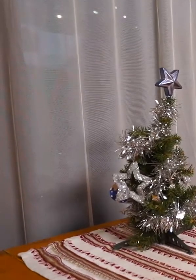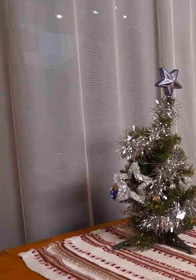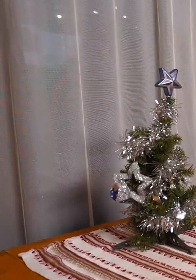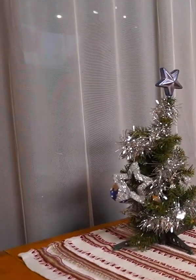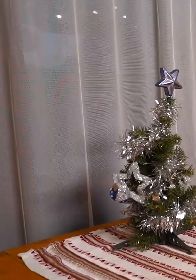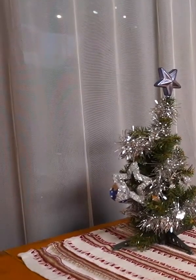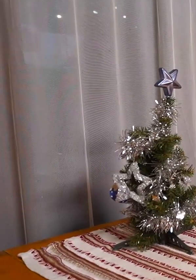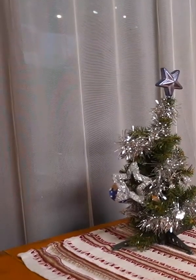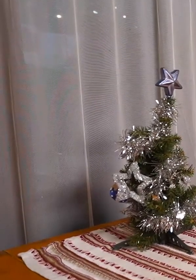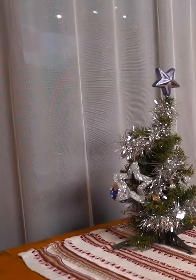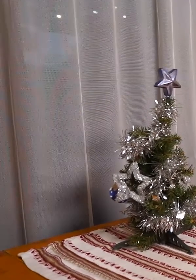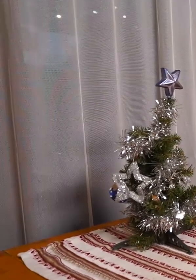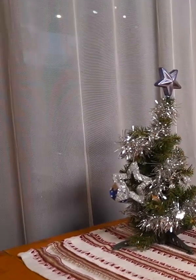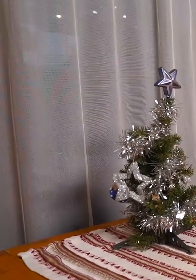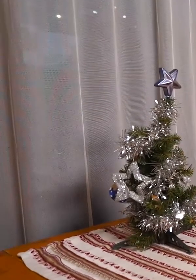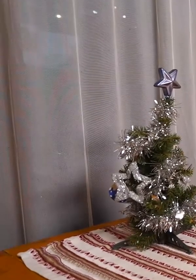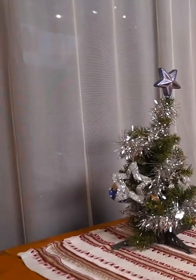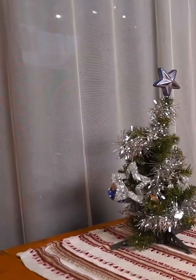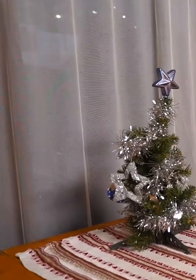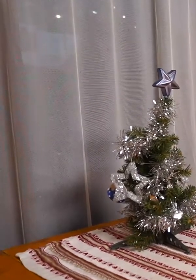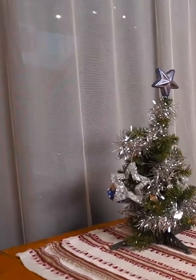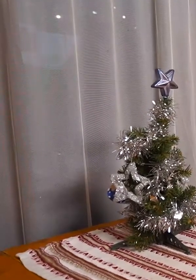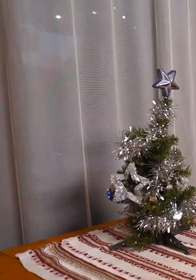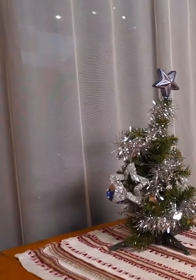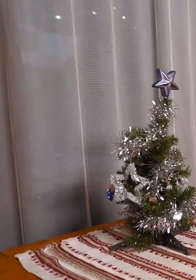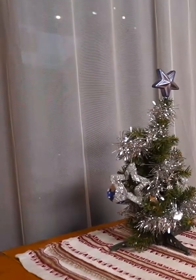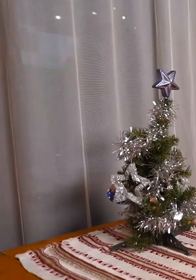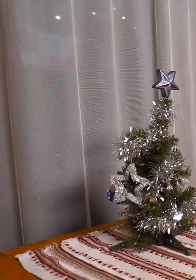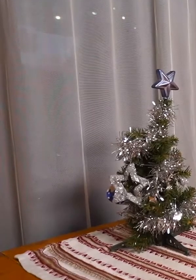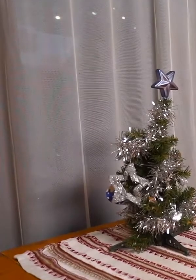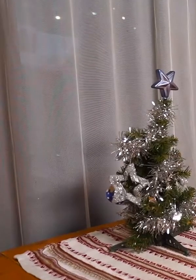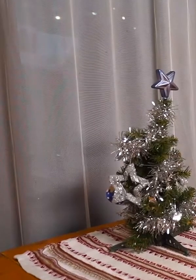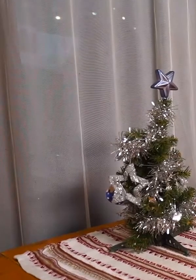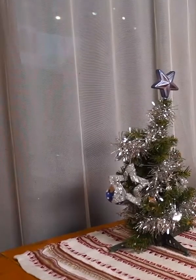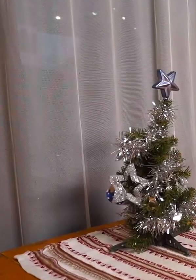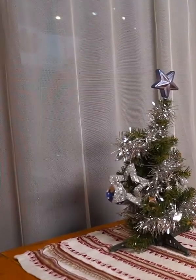Вмію пробачати, люблю підтримувати, якщо комусь потрібна допомога.